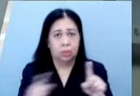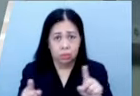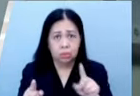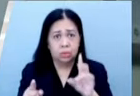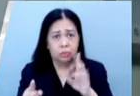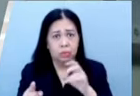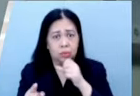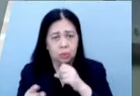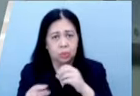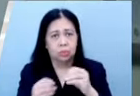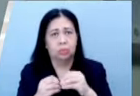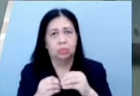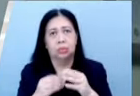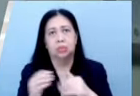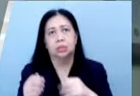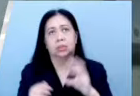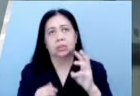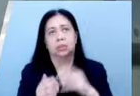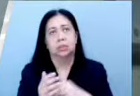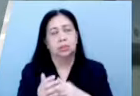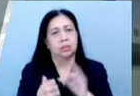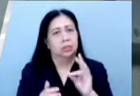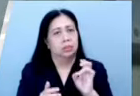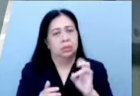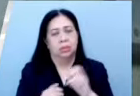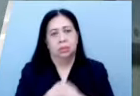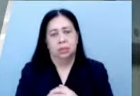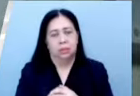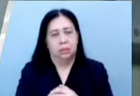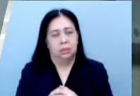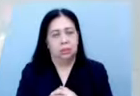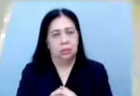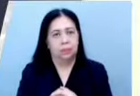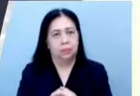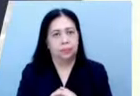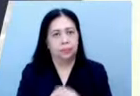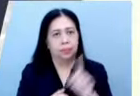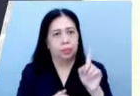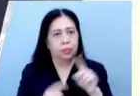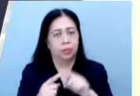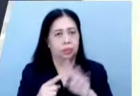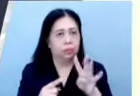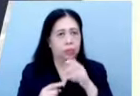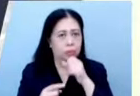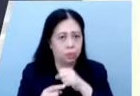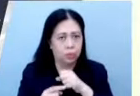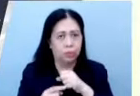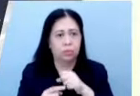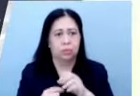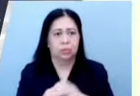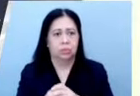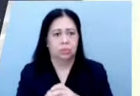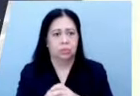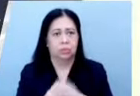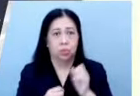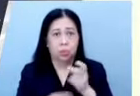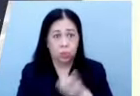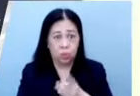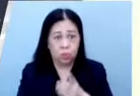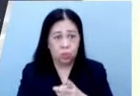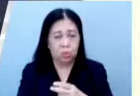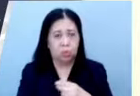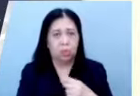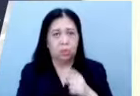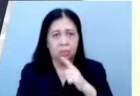mahigit 6,700. Doon sa ating 1 to 4 years old, usually ito ay yung mga guardian o yung mga